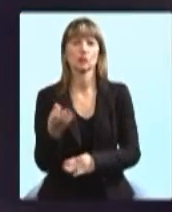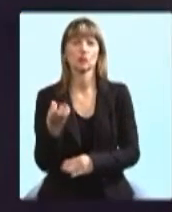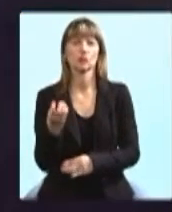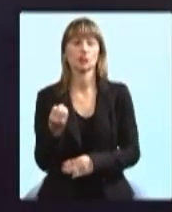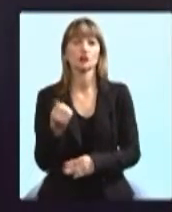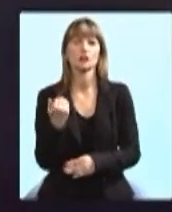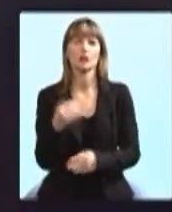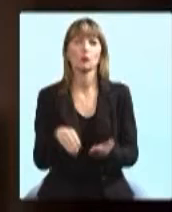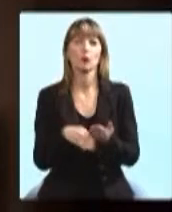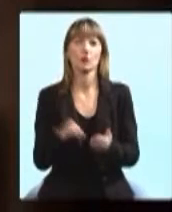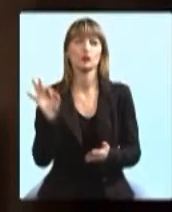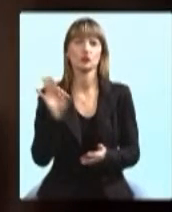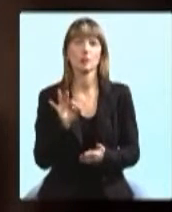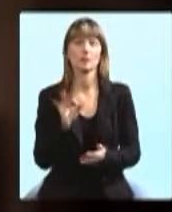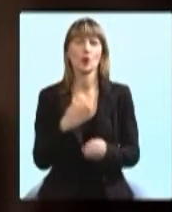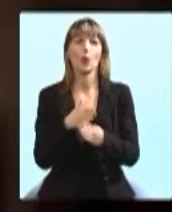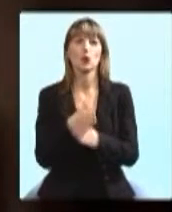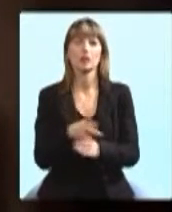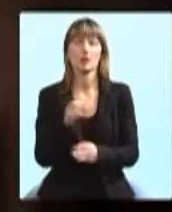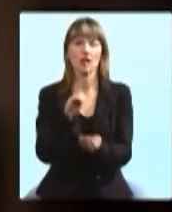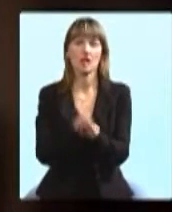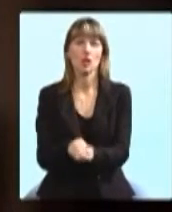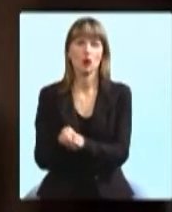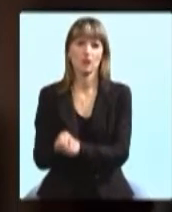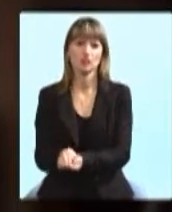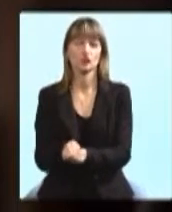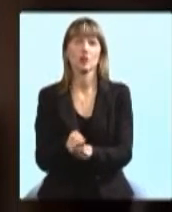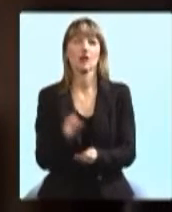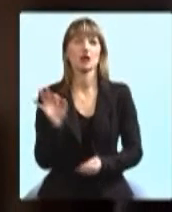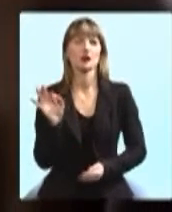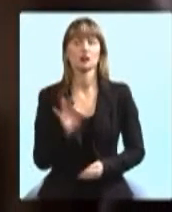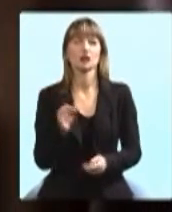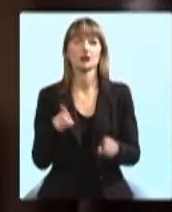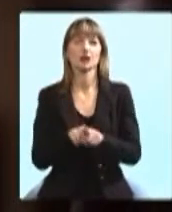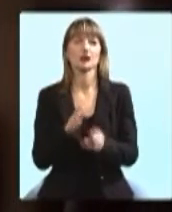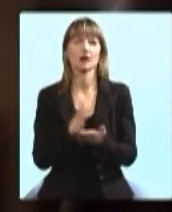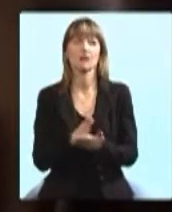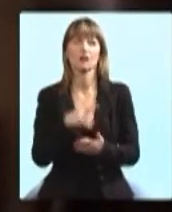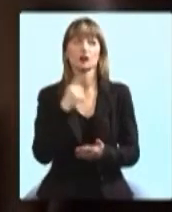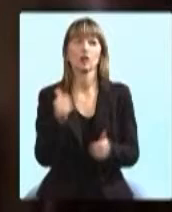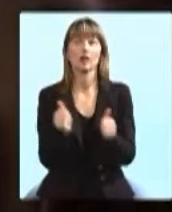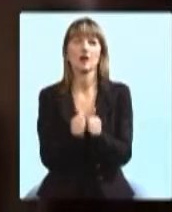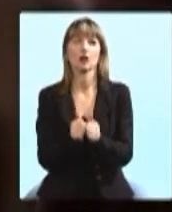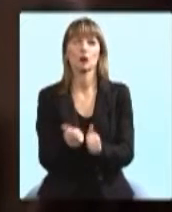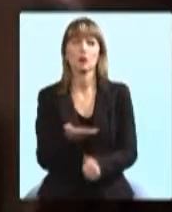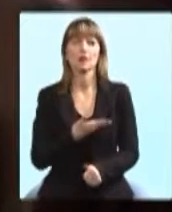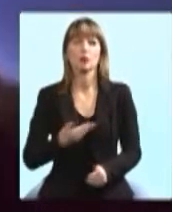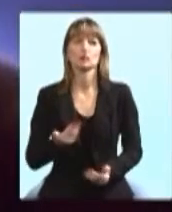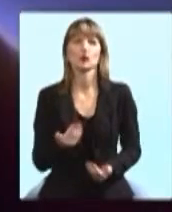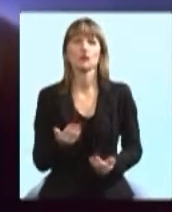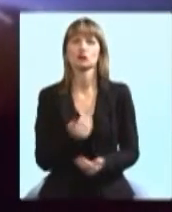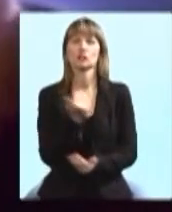відомо, що вони часті гості на кладовищах. Однак не завжди такі явища означають, що поруч із нами живе чиясь